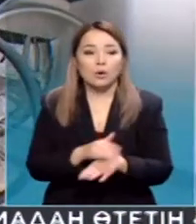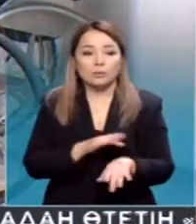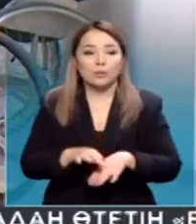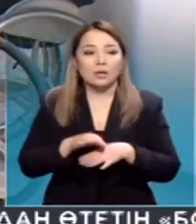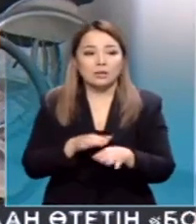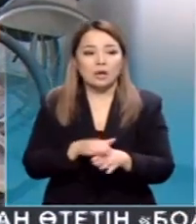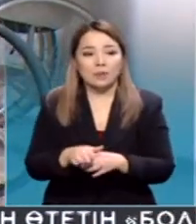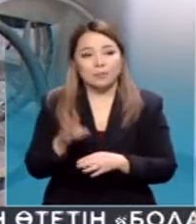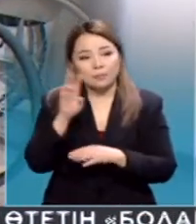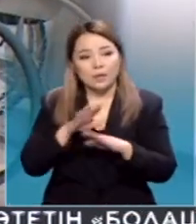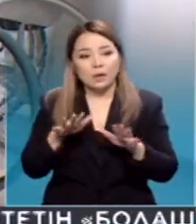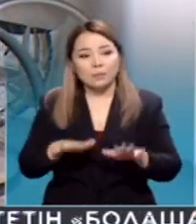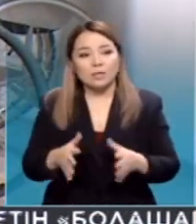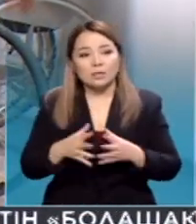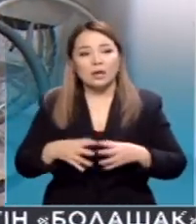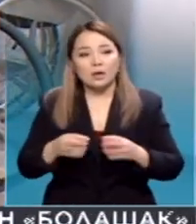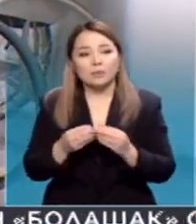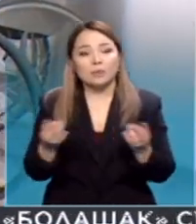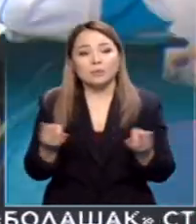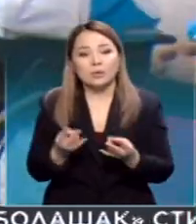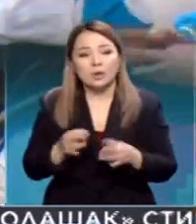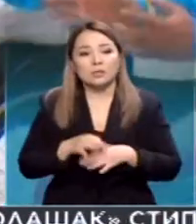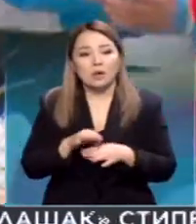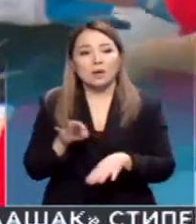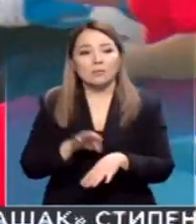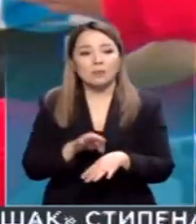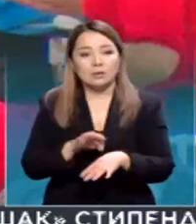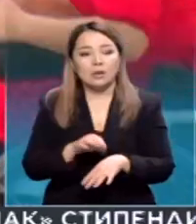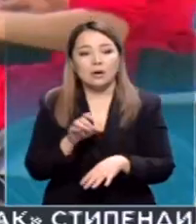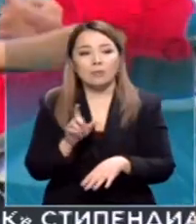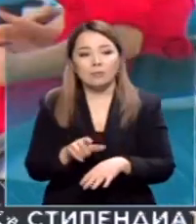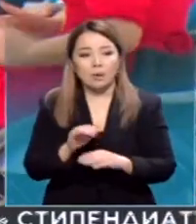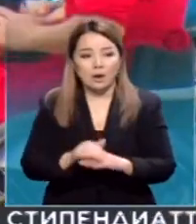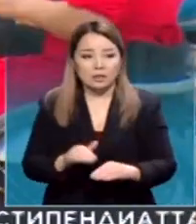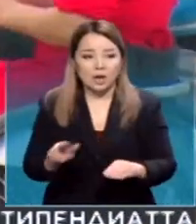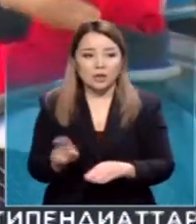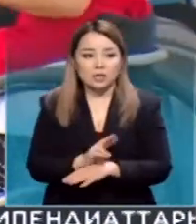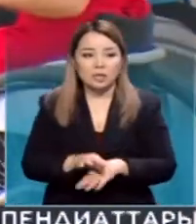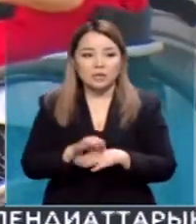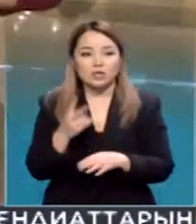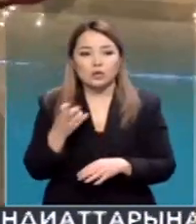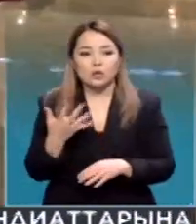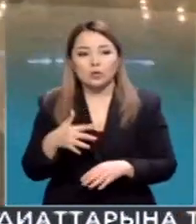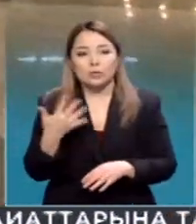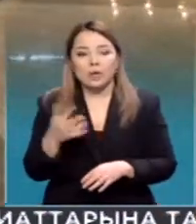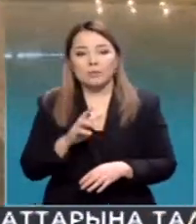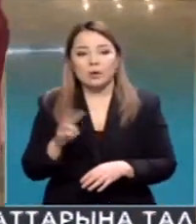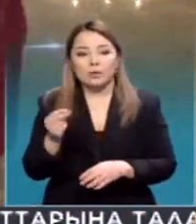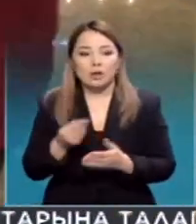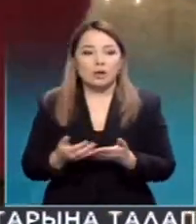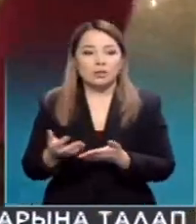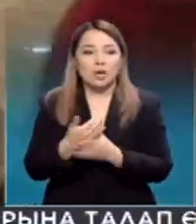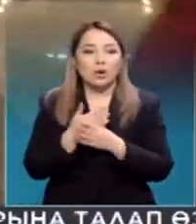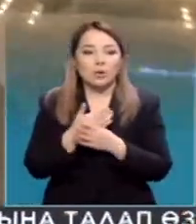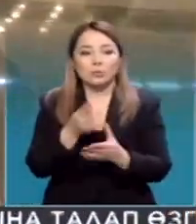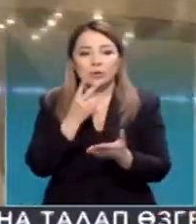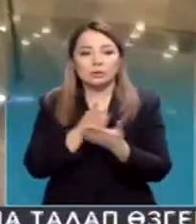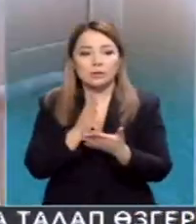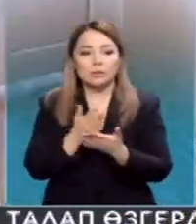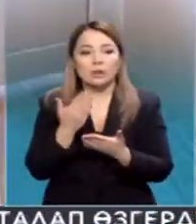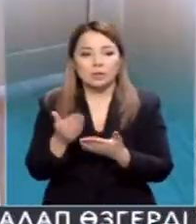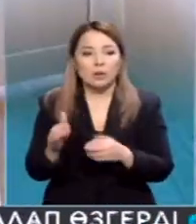арқылы ел ішіндегі мұқтаж отбасылар мен ауыр дертке шалдыққан балалардың еміне 255 миллион теңгеден астам қаржылай көмек